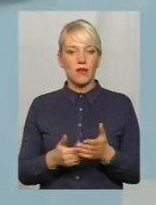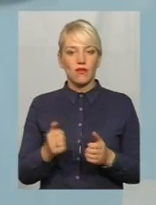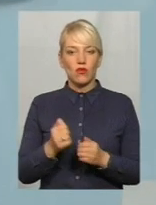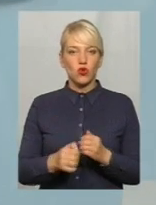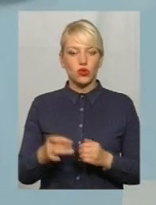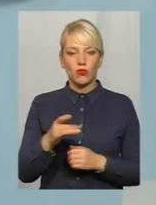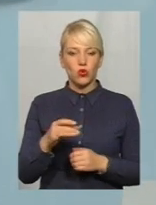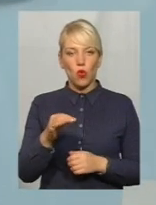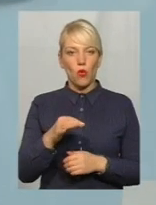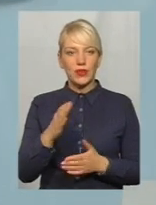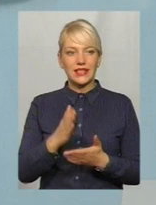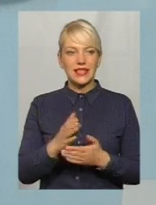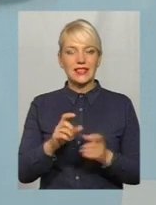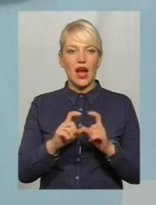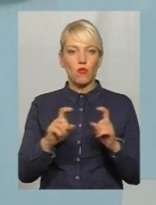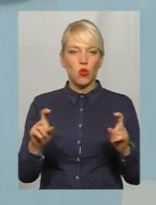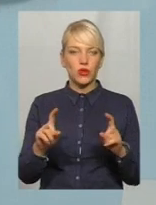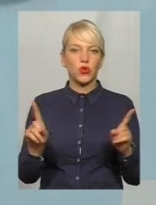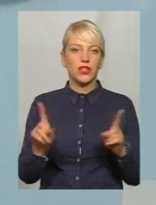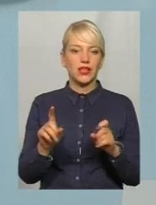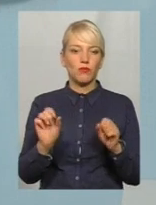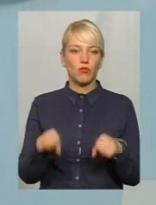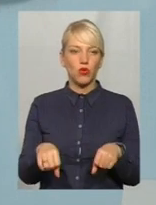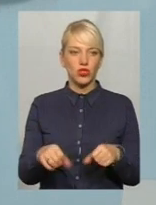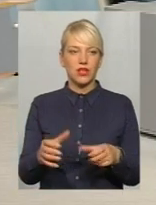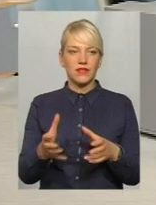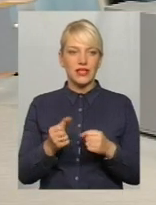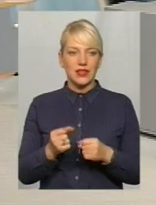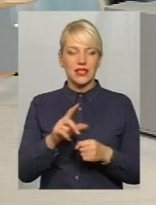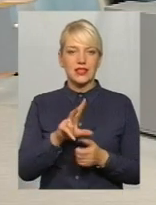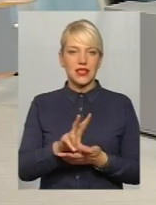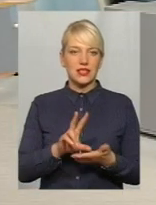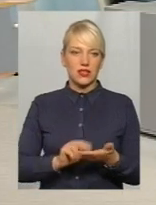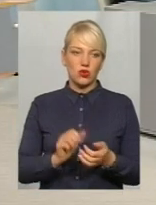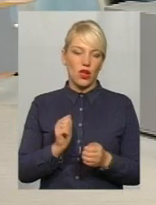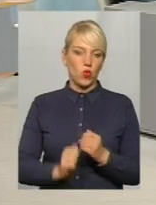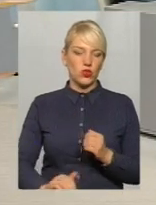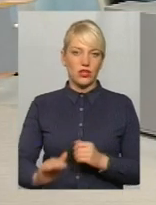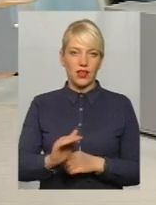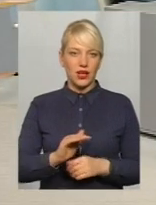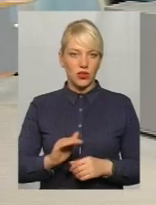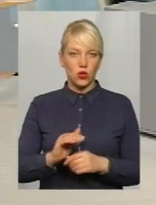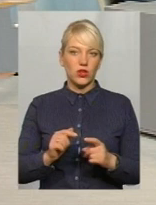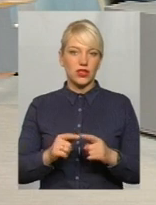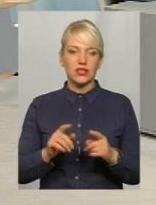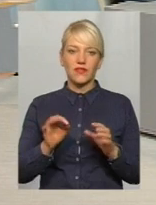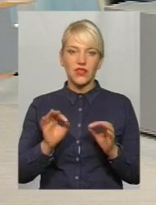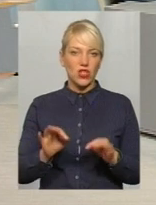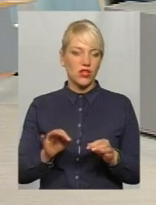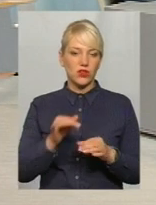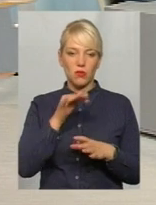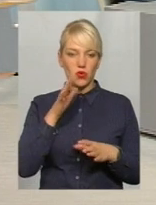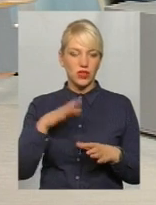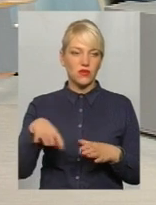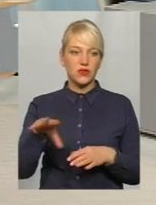районі області є амбулаторії, які можна взяти за зразок. На кожній території. Звичайно, неможливо зробити